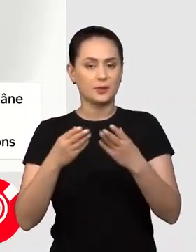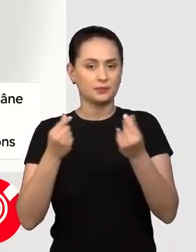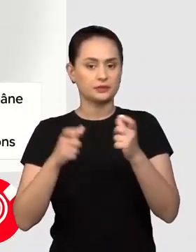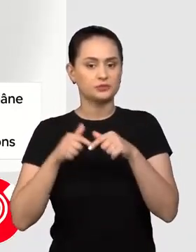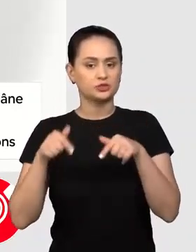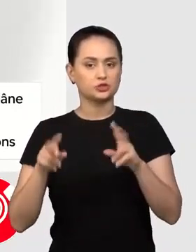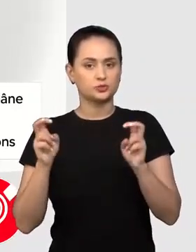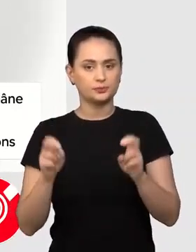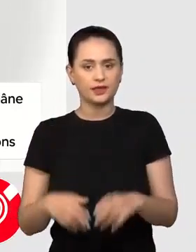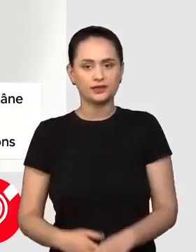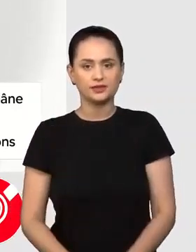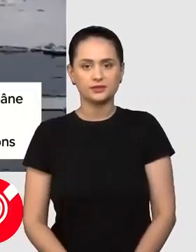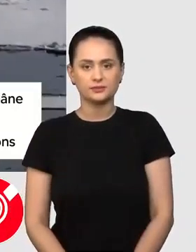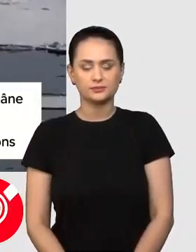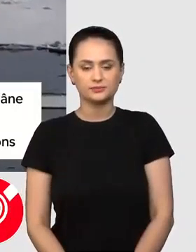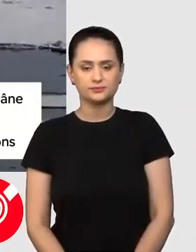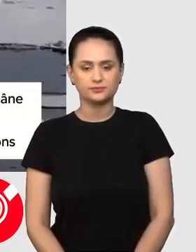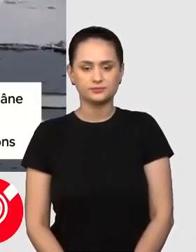multe despre subiect.